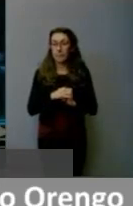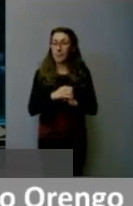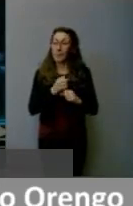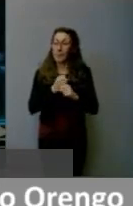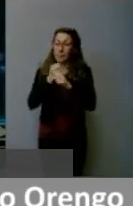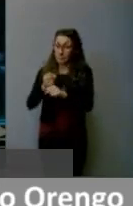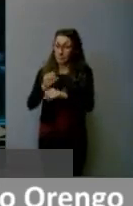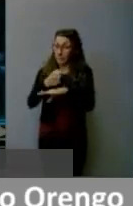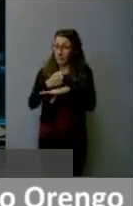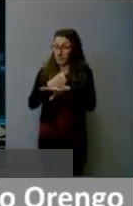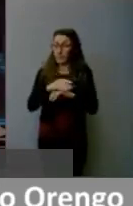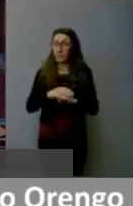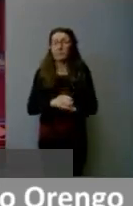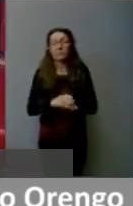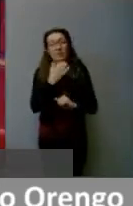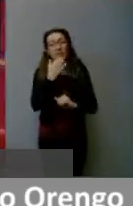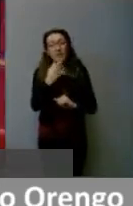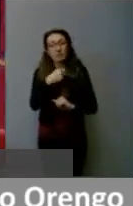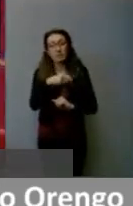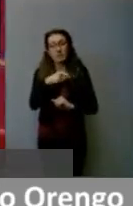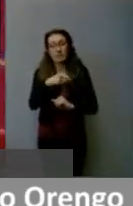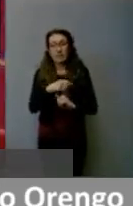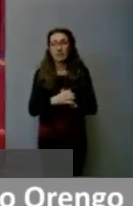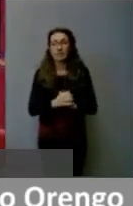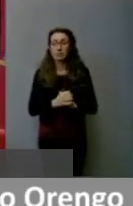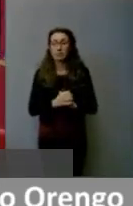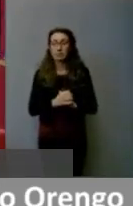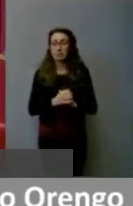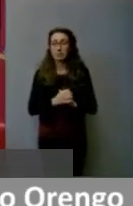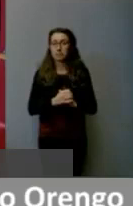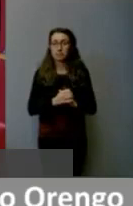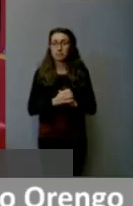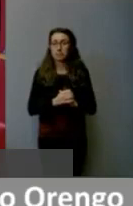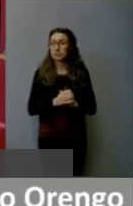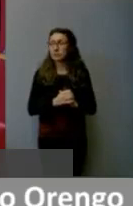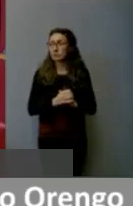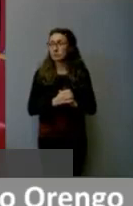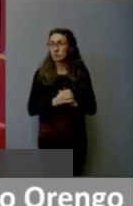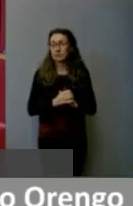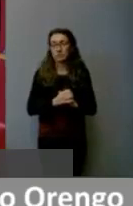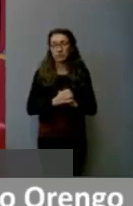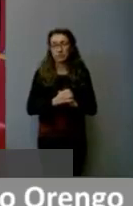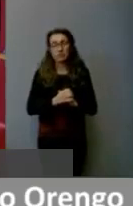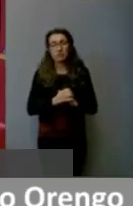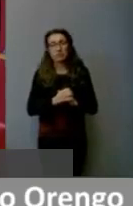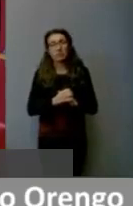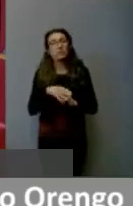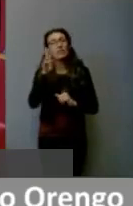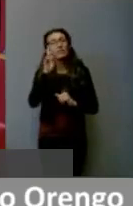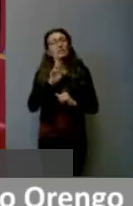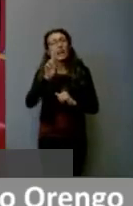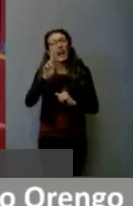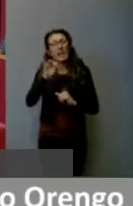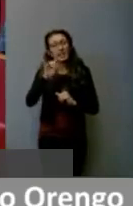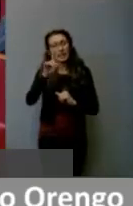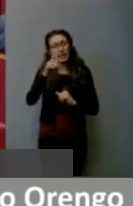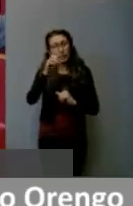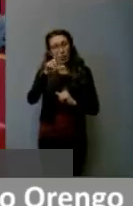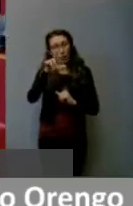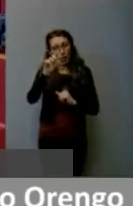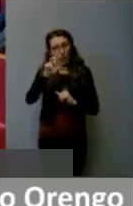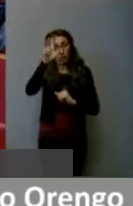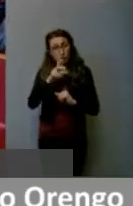Grazie Presidente. Il secondo ascensore di Via Rigola